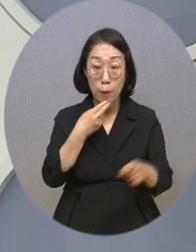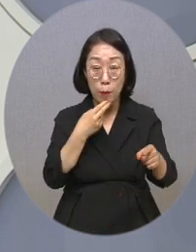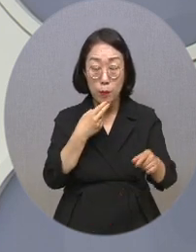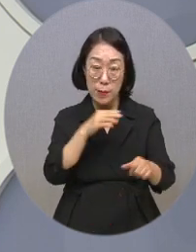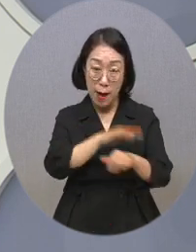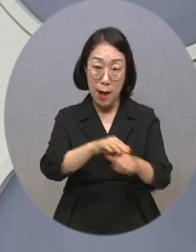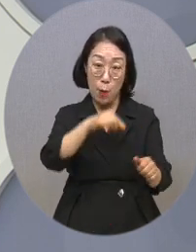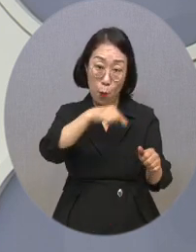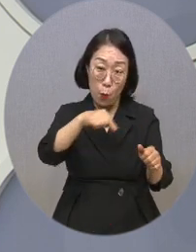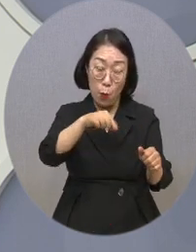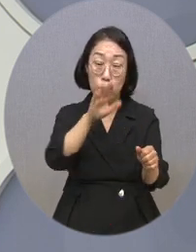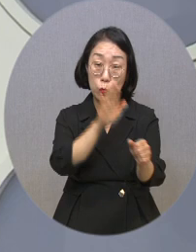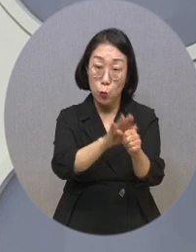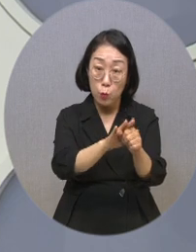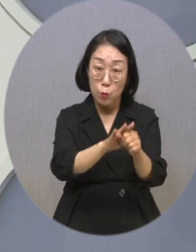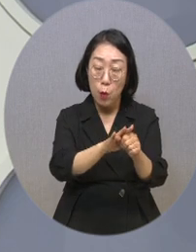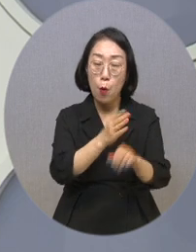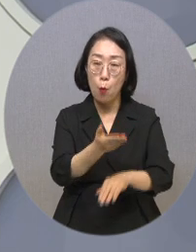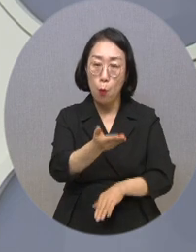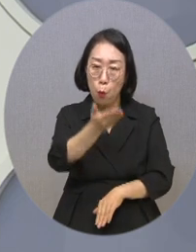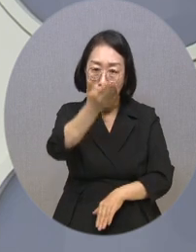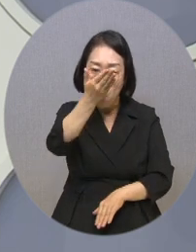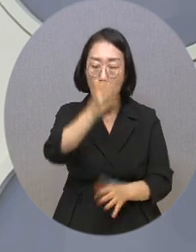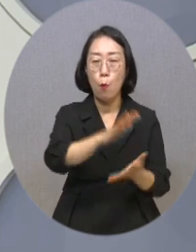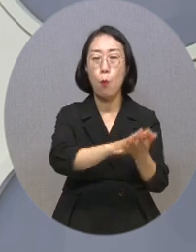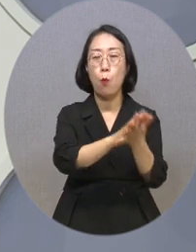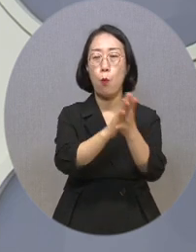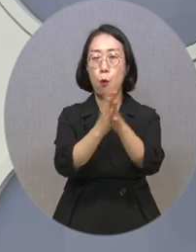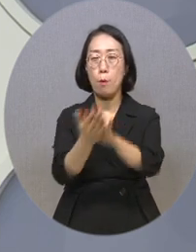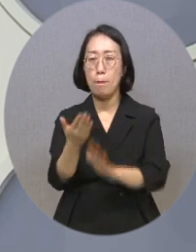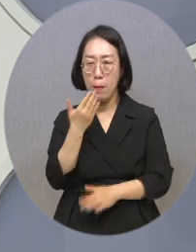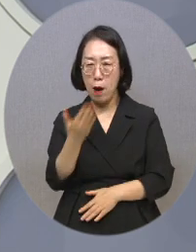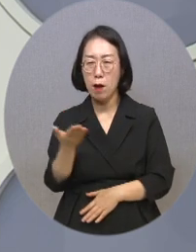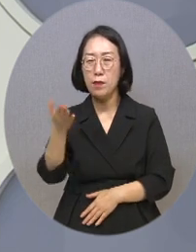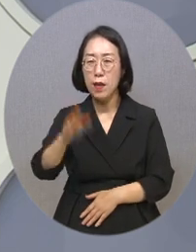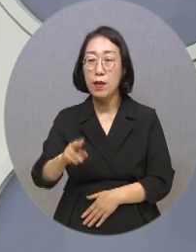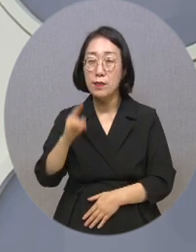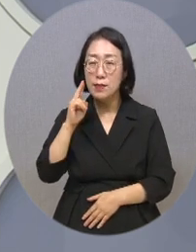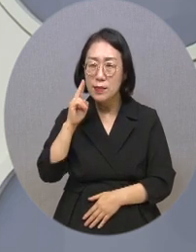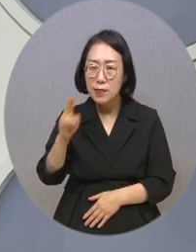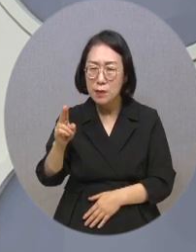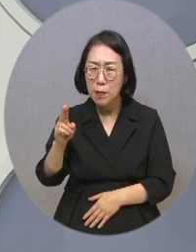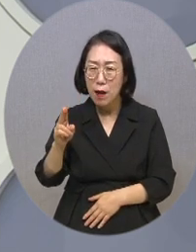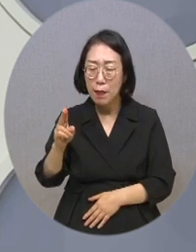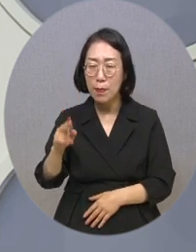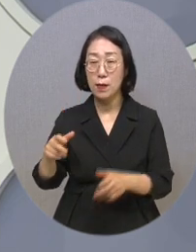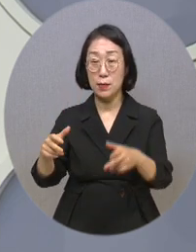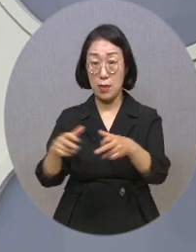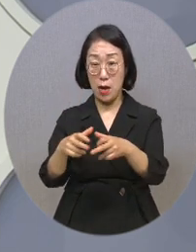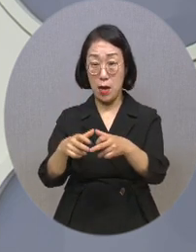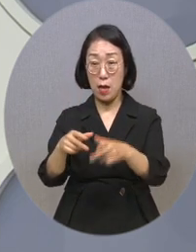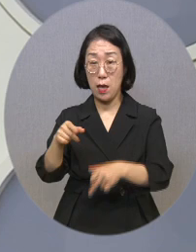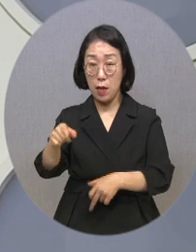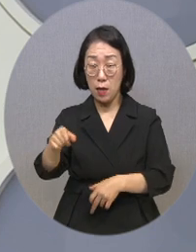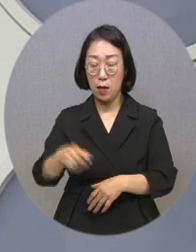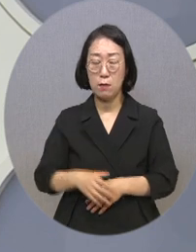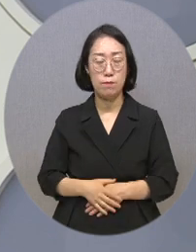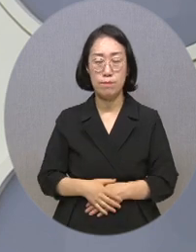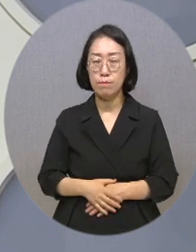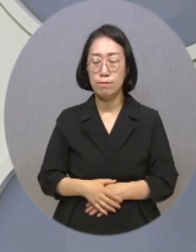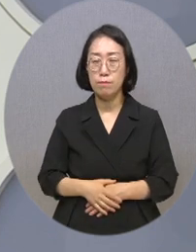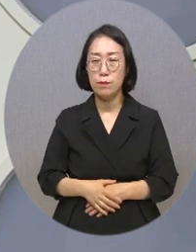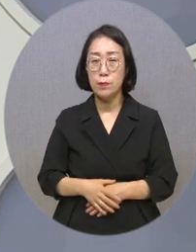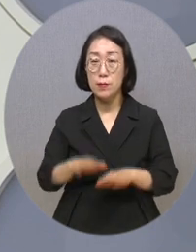수가 있는데, 그 저희가 이제 집중하는 건 좀 어려운 친구들인데, 그 친구들은 지금으로서는